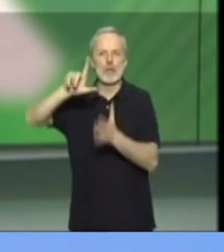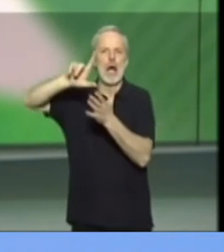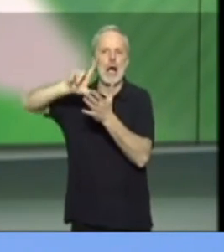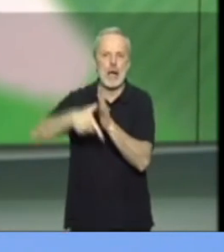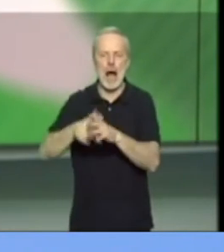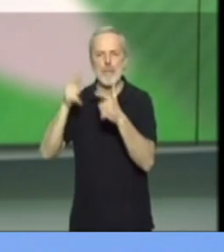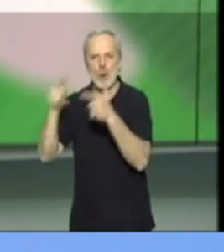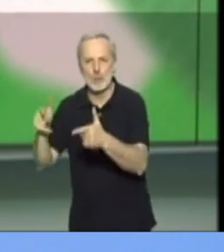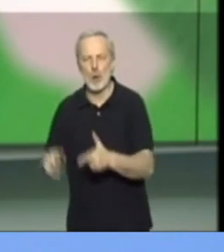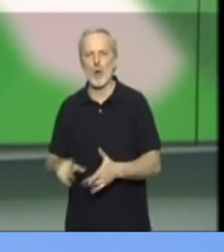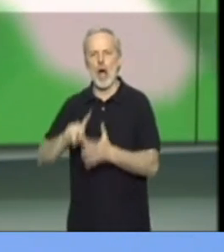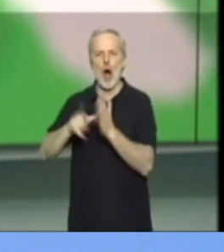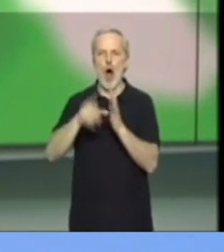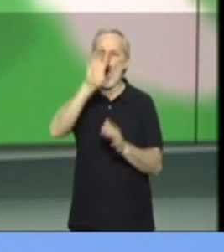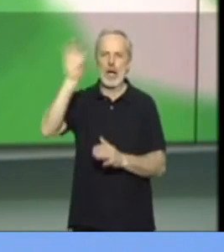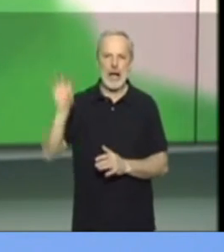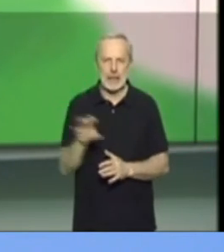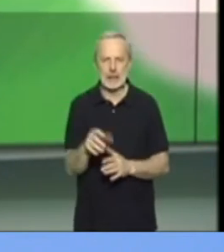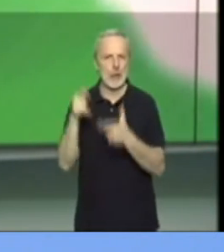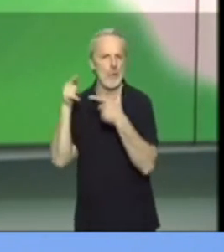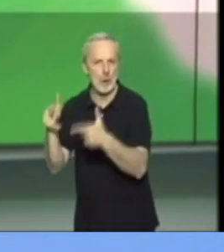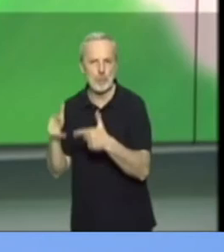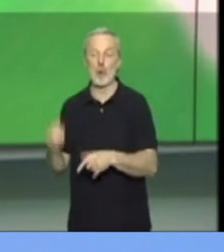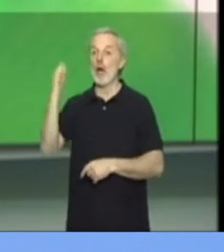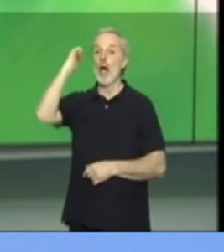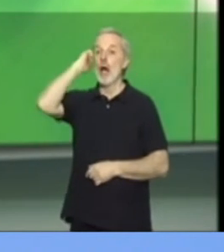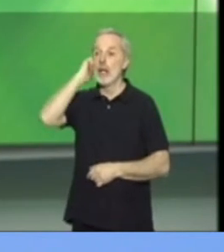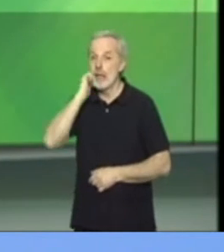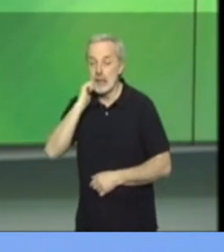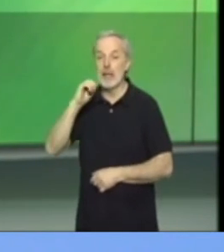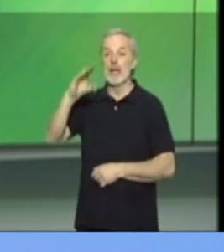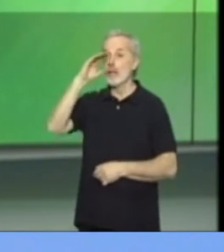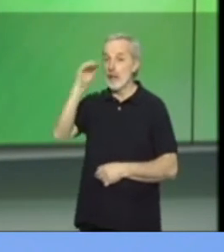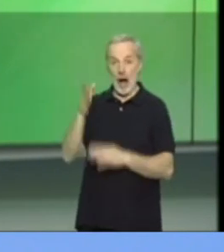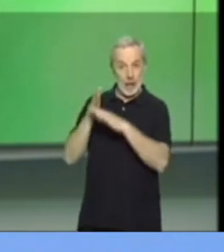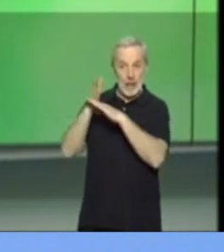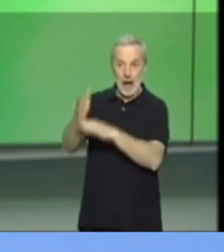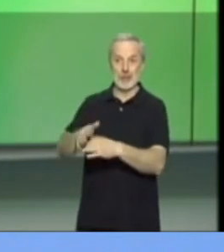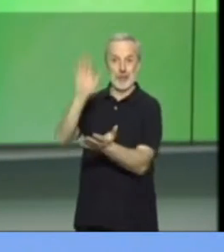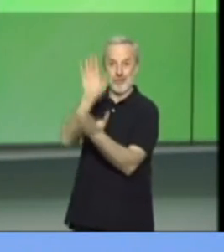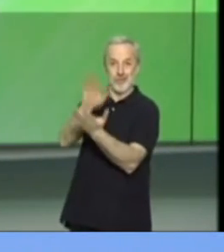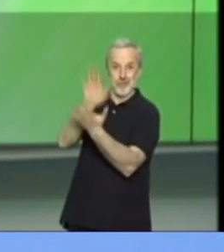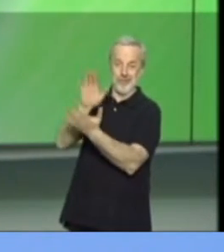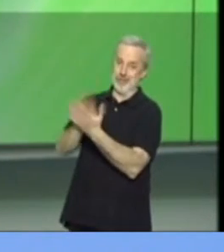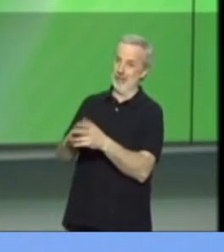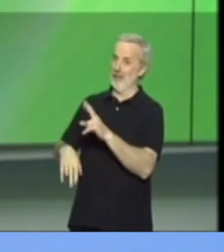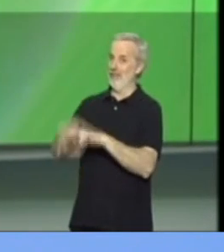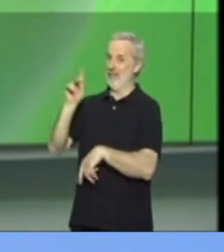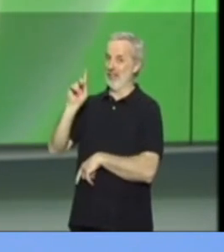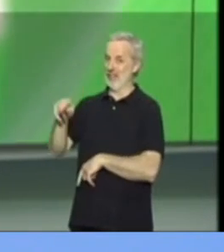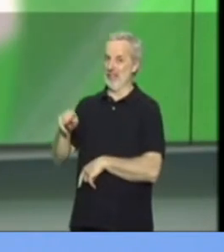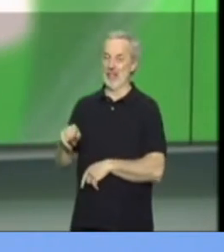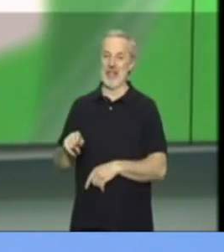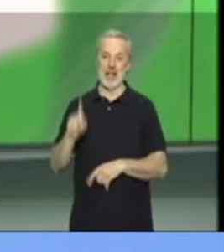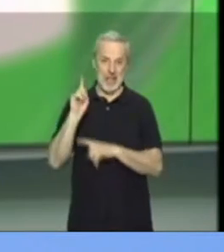krajské nebo té lokální, je taky velmi znatelná. Lidé o tom závodě ví a těch diváků je tam mnohem větší počet